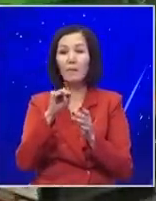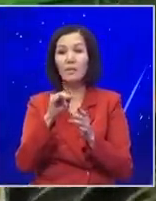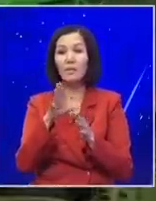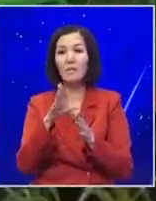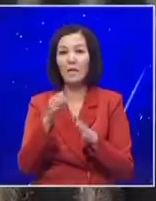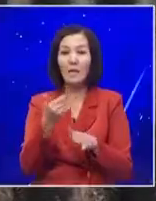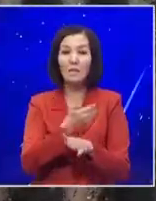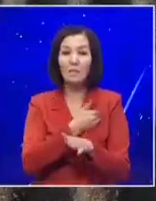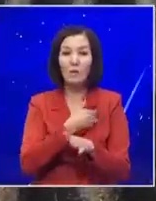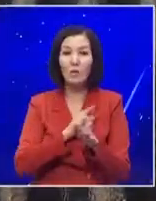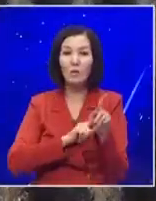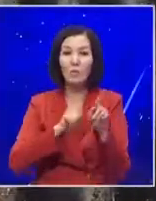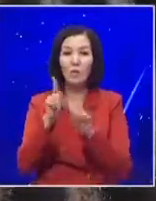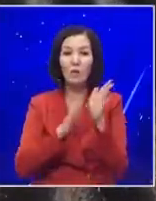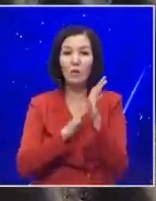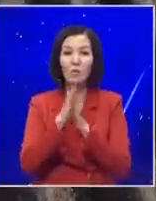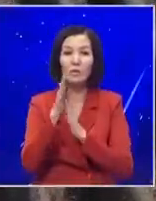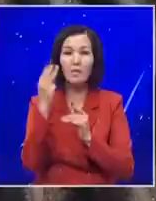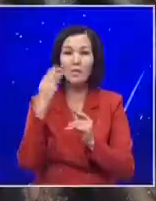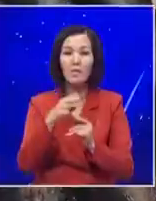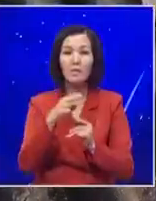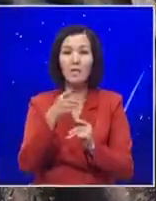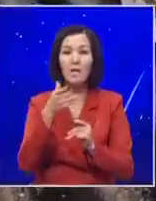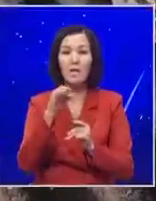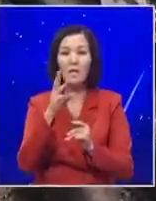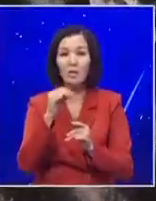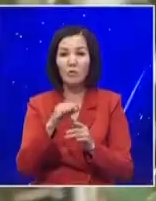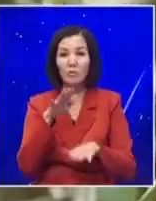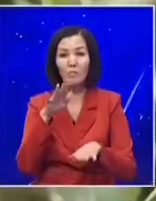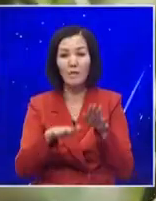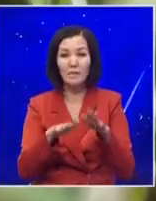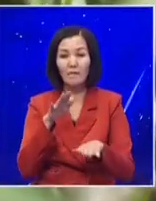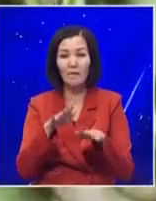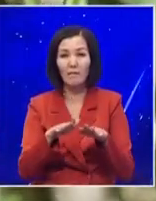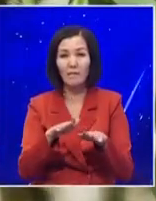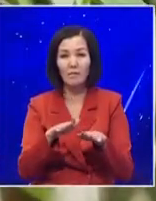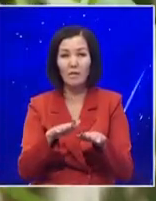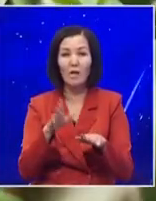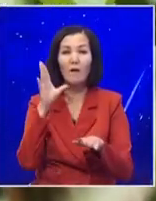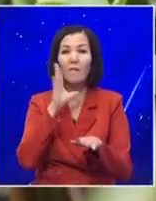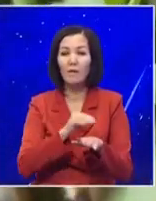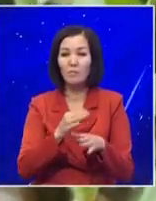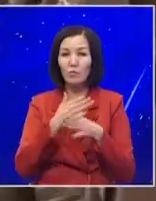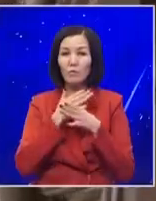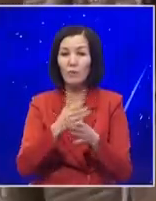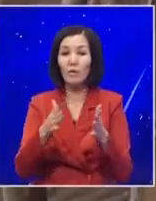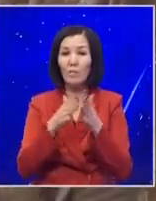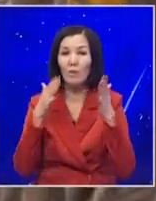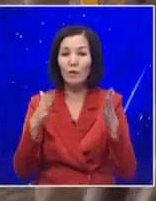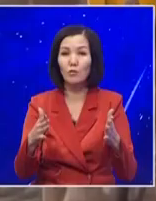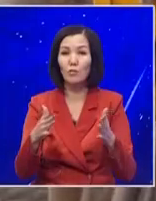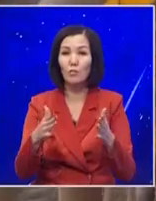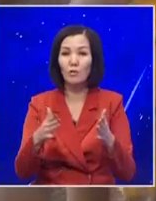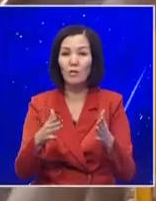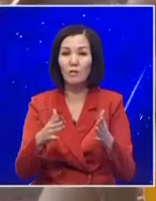Оптимальная температура для его роста составляет 30 градусов Цельсия. Массовое признание этого продукта стало возможным благодаря большому количеству